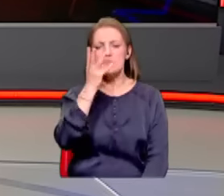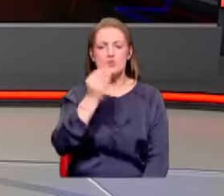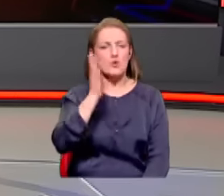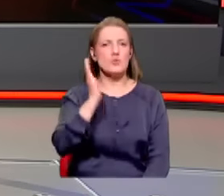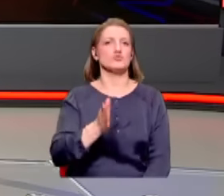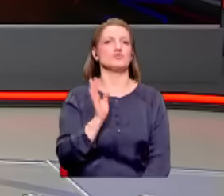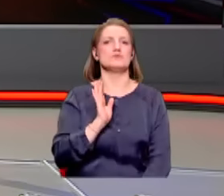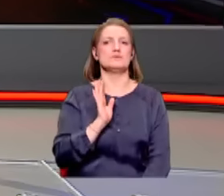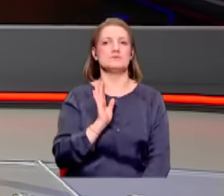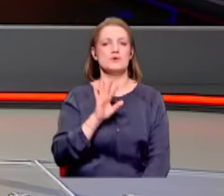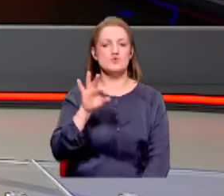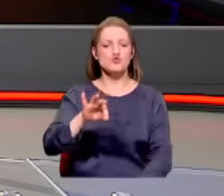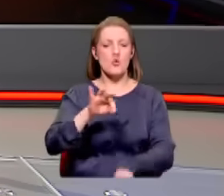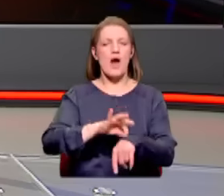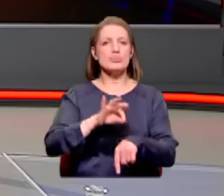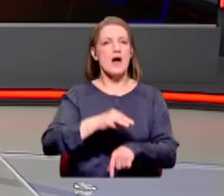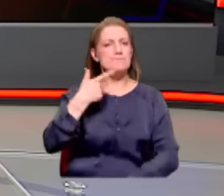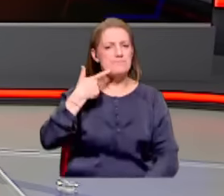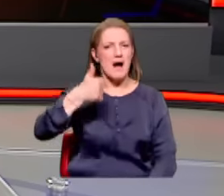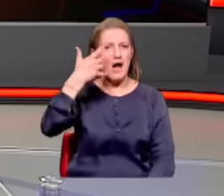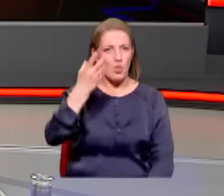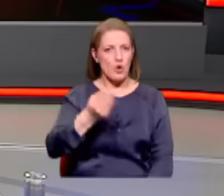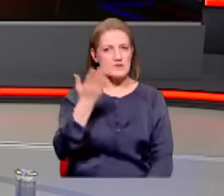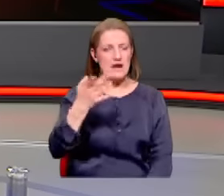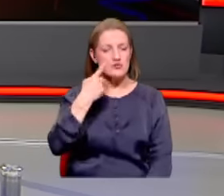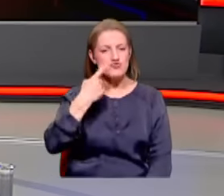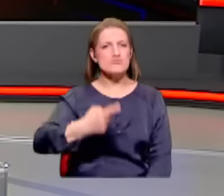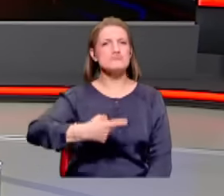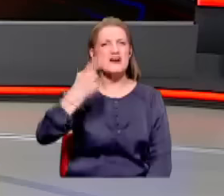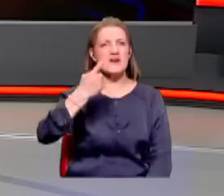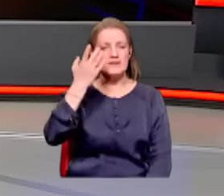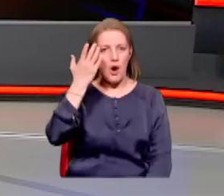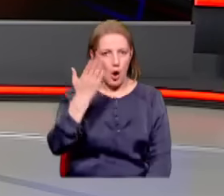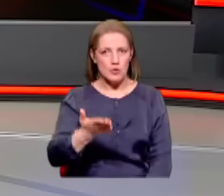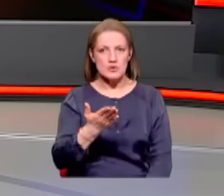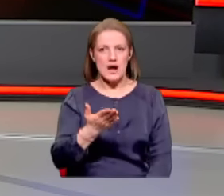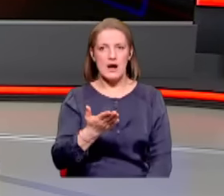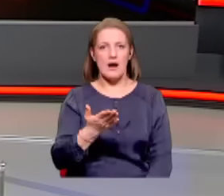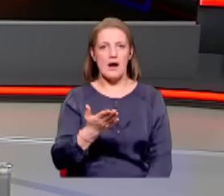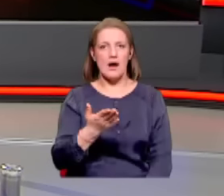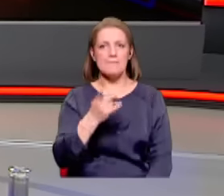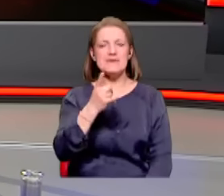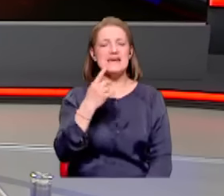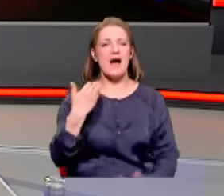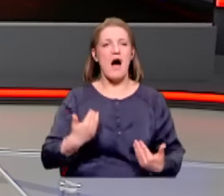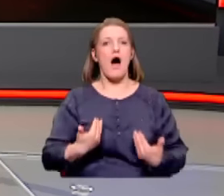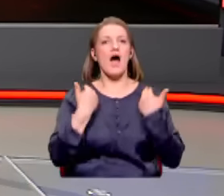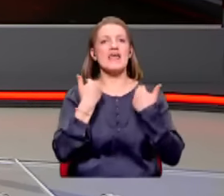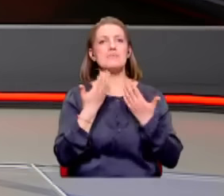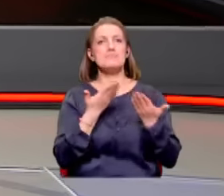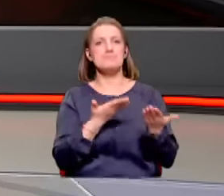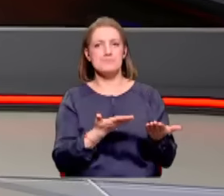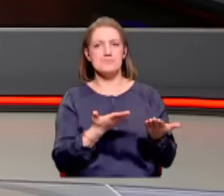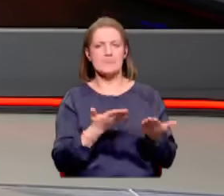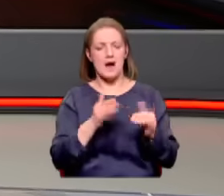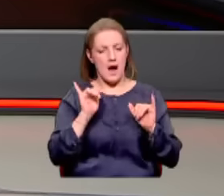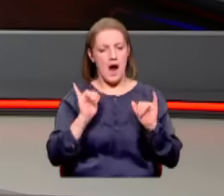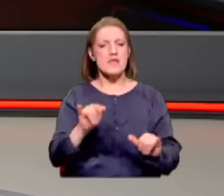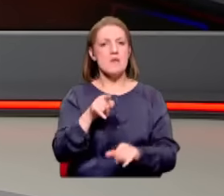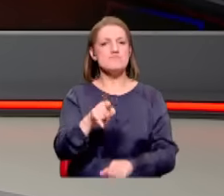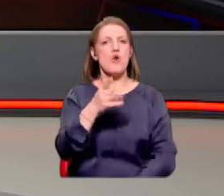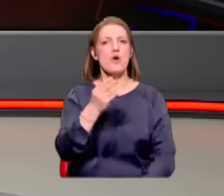olsun. Şu anda bakan da olsa. Cumhurbaşkanı da olsa. Bir hakim aynen